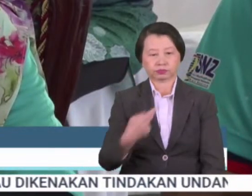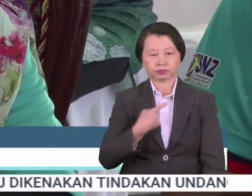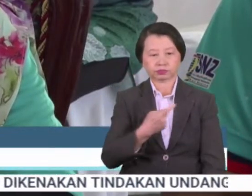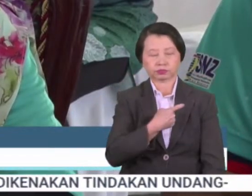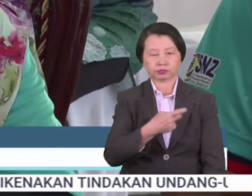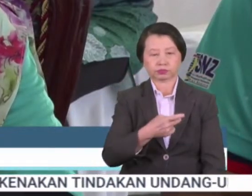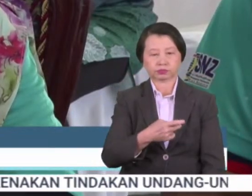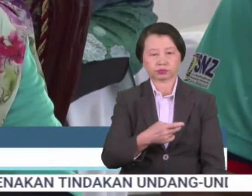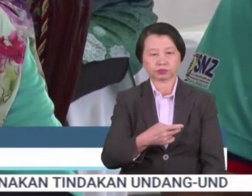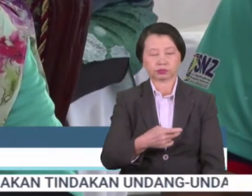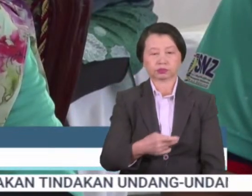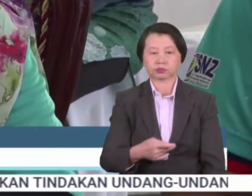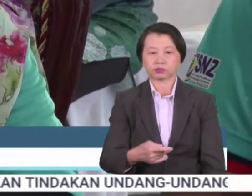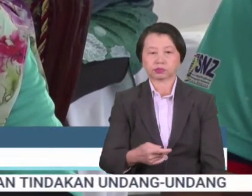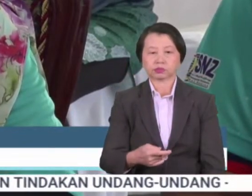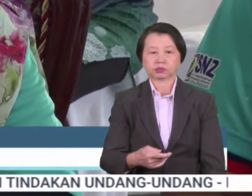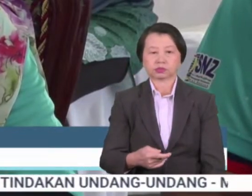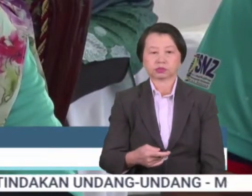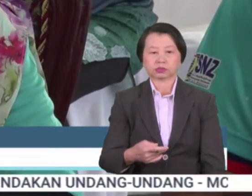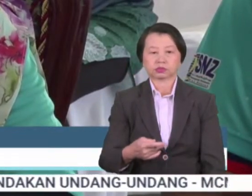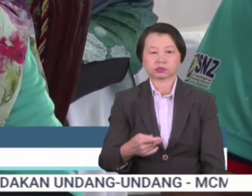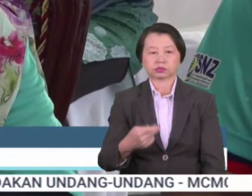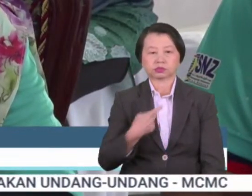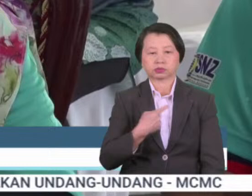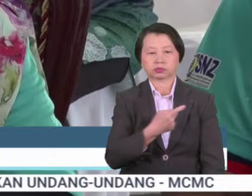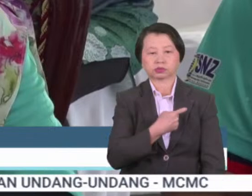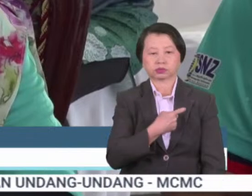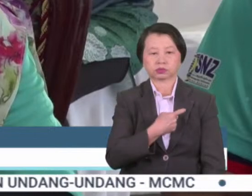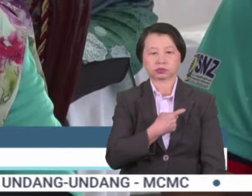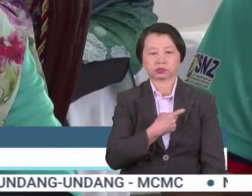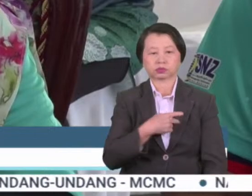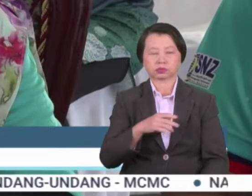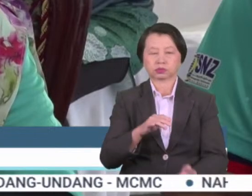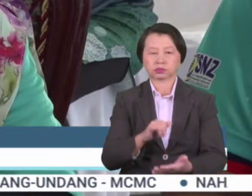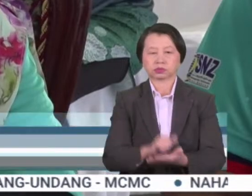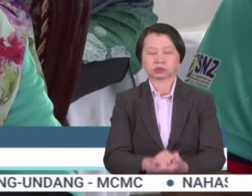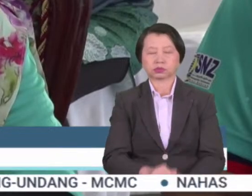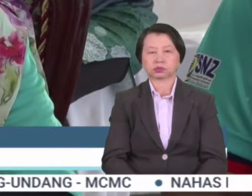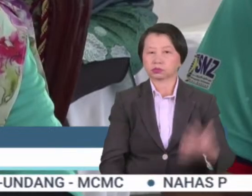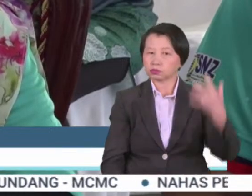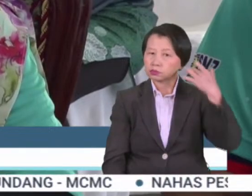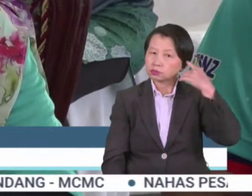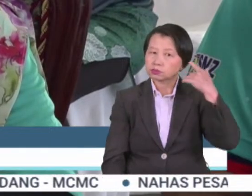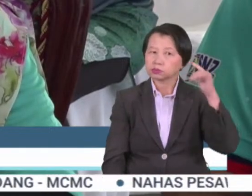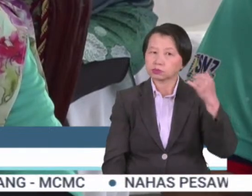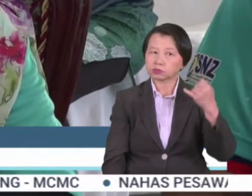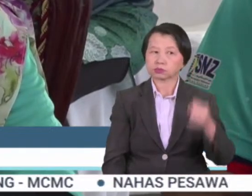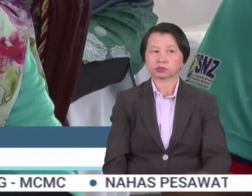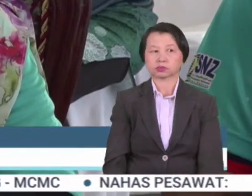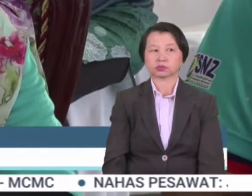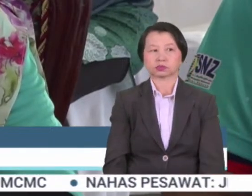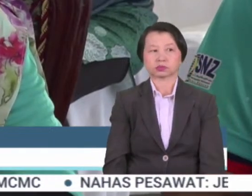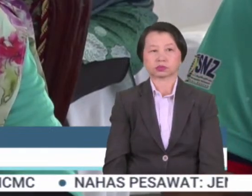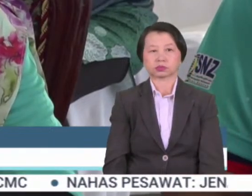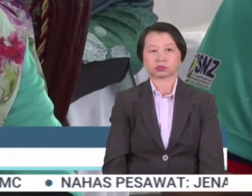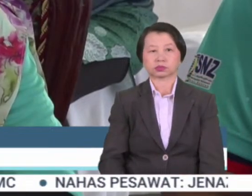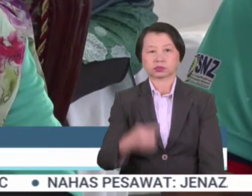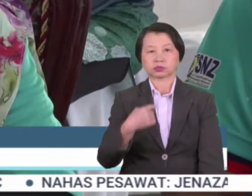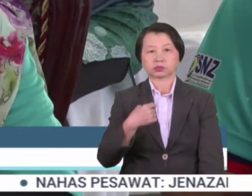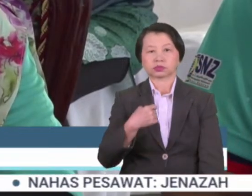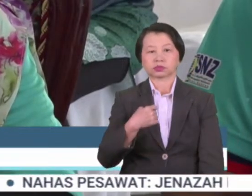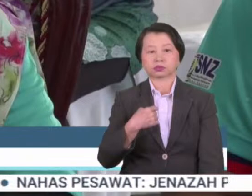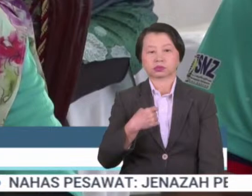pengambilan vaksin tetapi kejadian dia adalah agak jarang-jarang setakat ini di negeri Terengganu walaupun